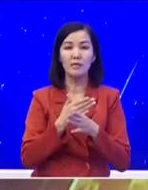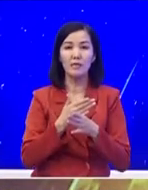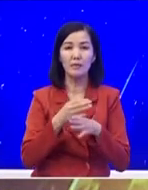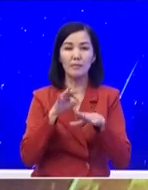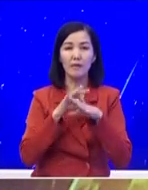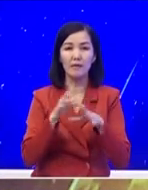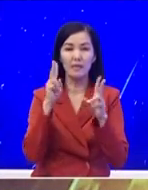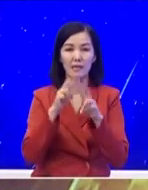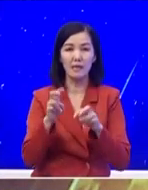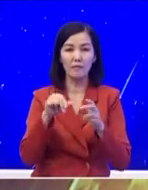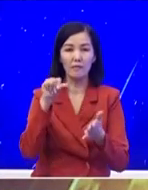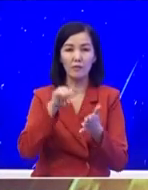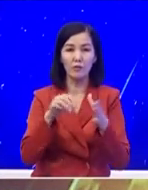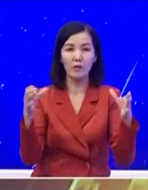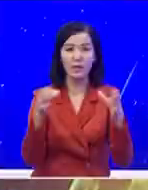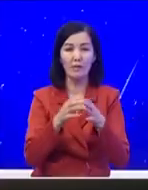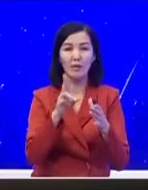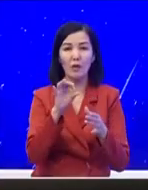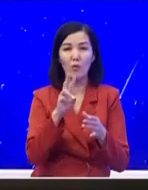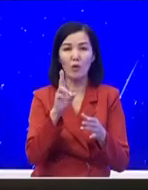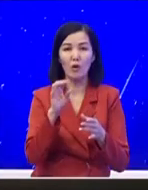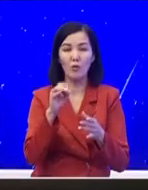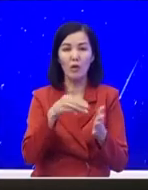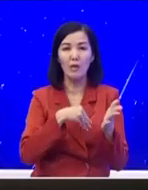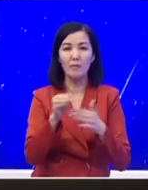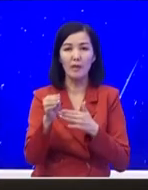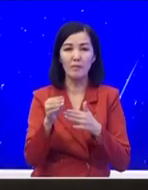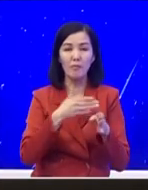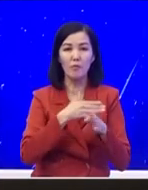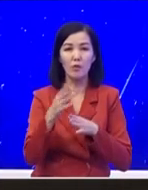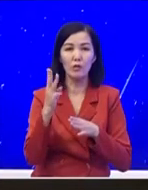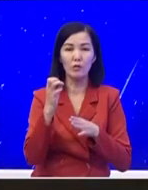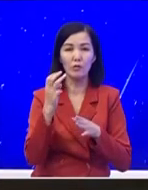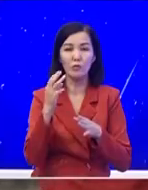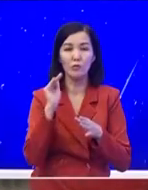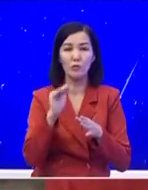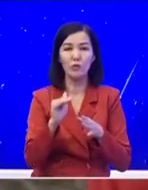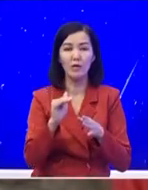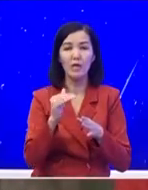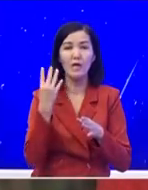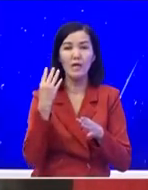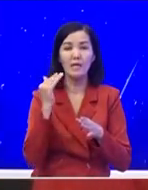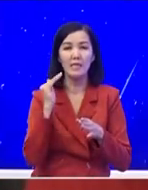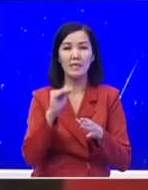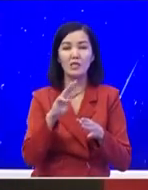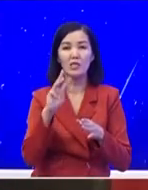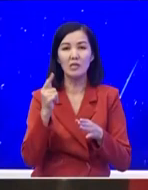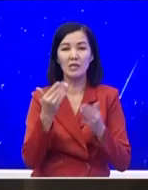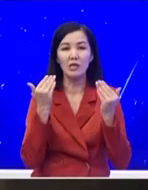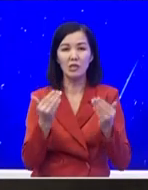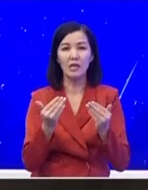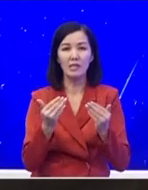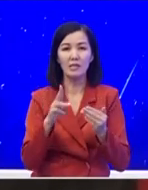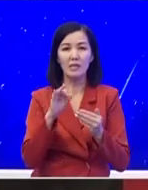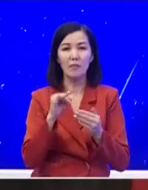проведения диагностики выступила компания Coca-Cola. На приобретение выделено более 340 тысяч тенге. На данный момент зонды с